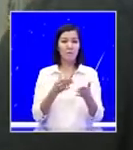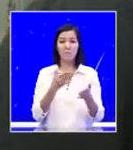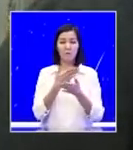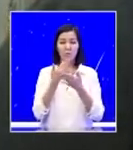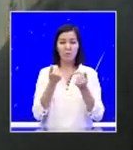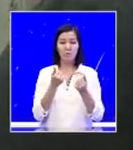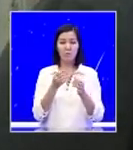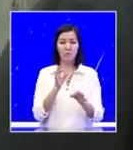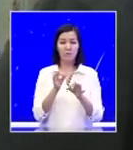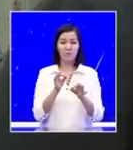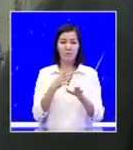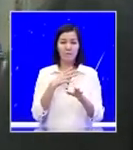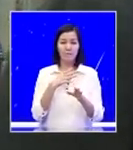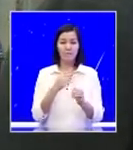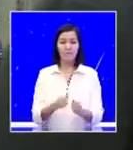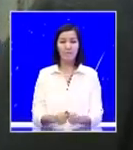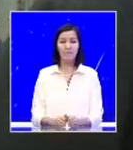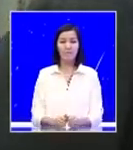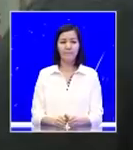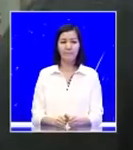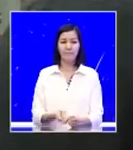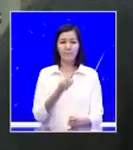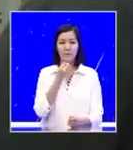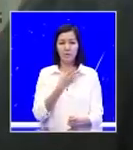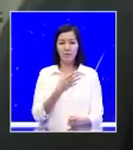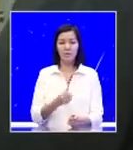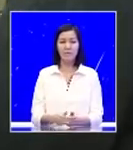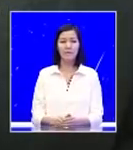дорого, приемлемые цены, өте нормально, жақсы.